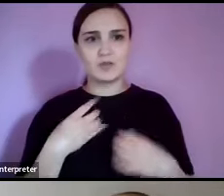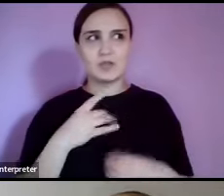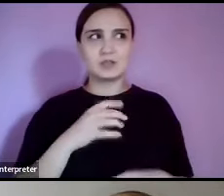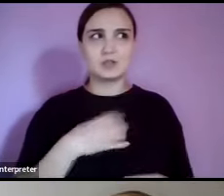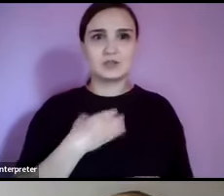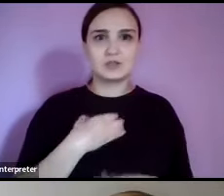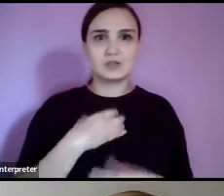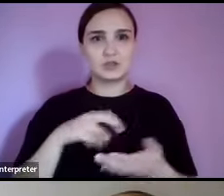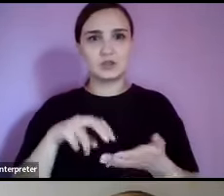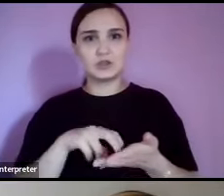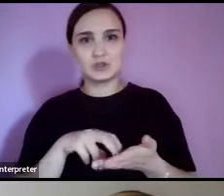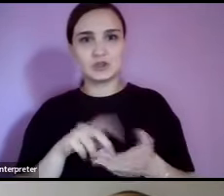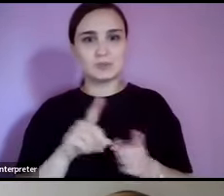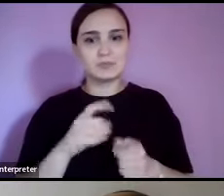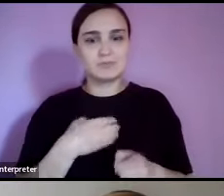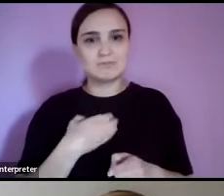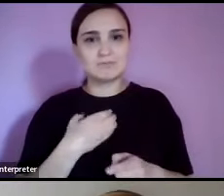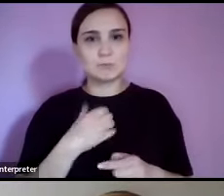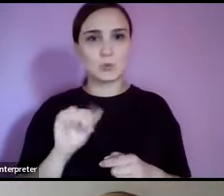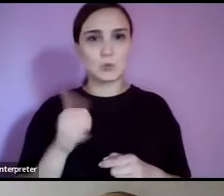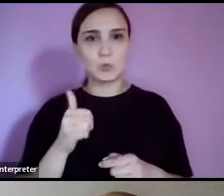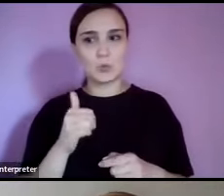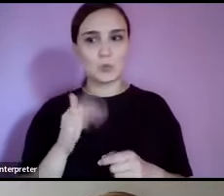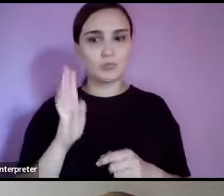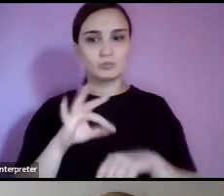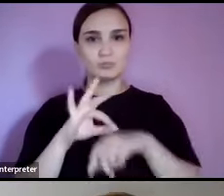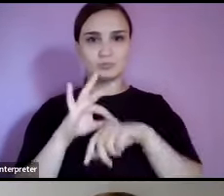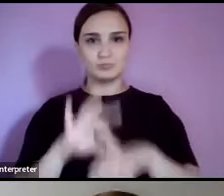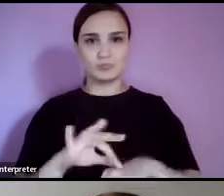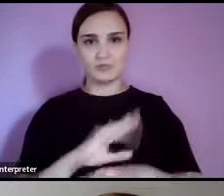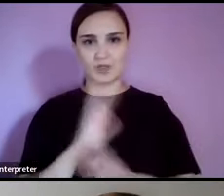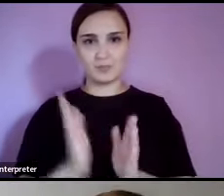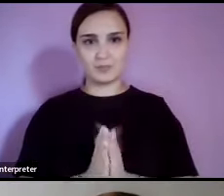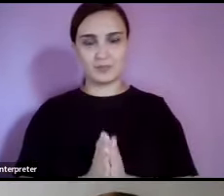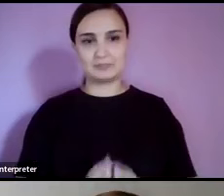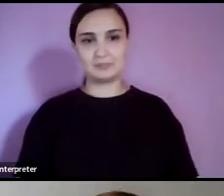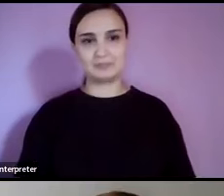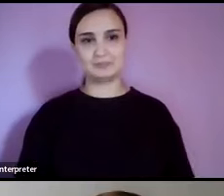შიშიც, იმასთან დაკავშირებით საერთოდ როგორ წარიმართება ყველაფერი.